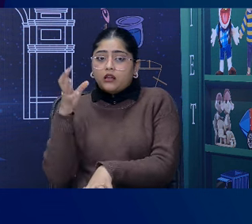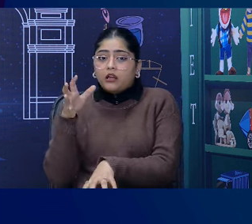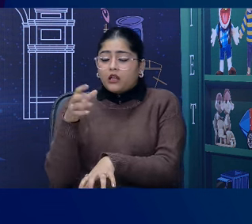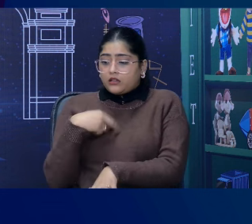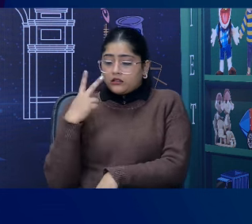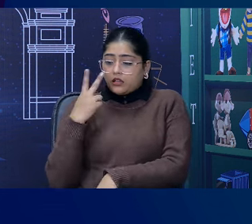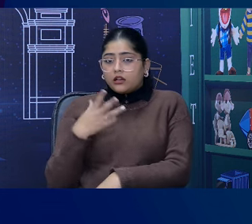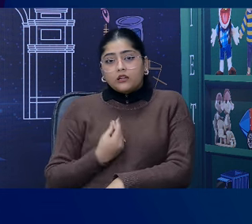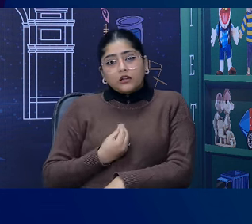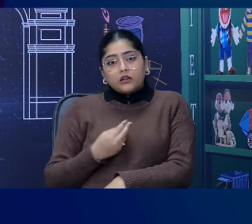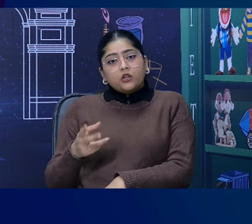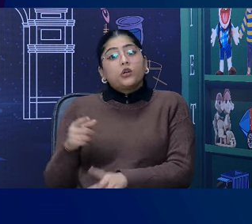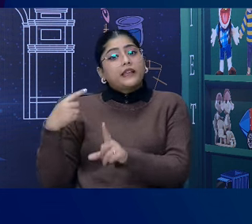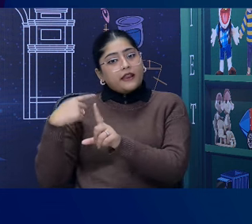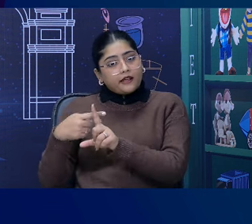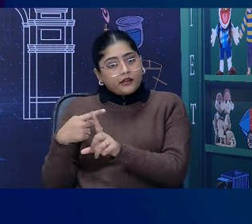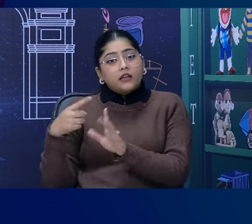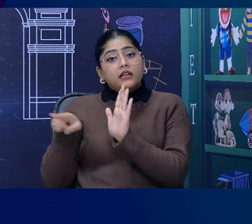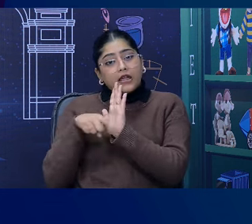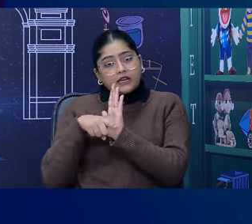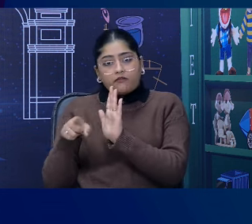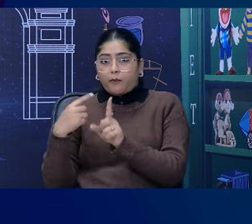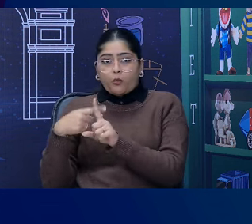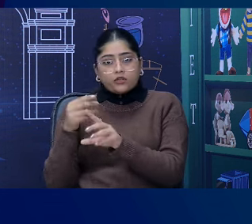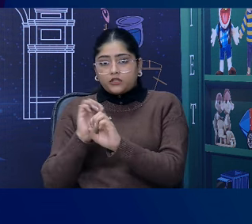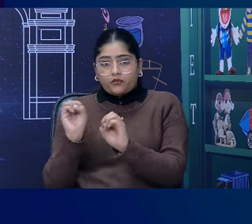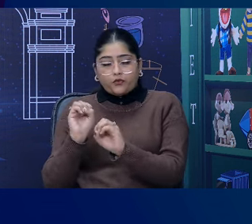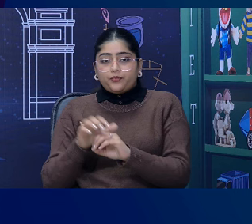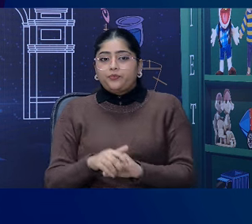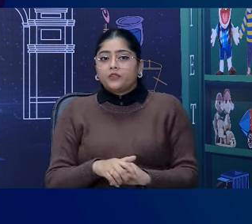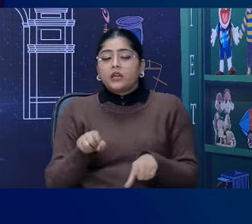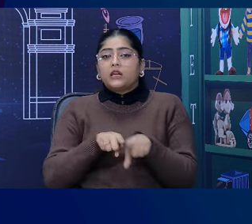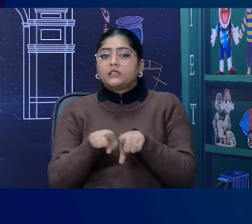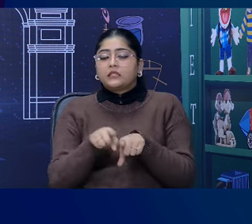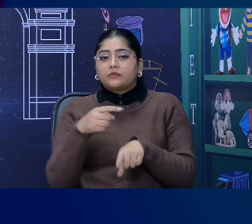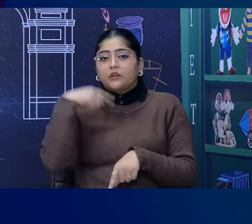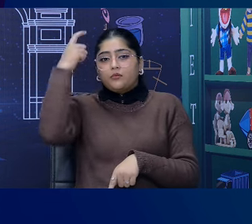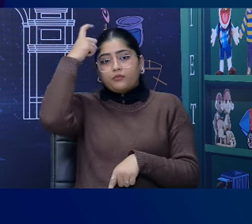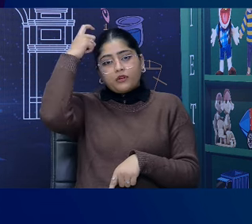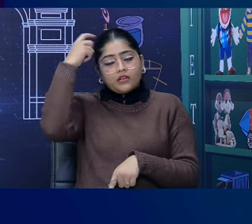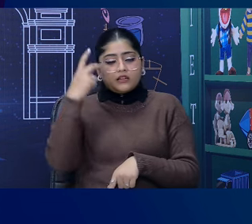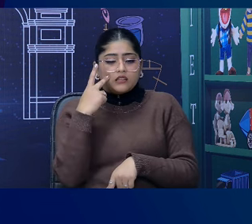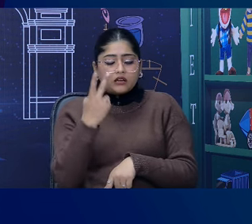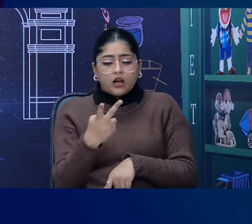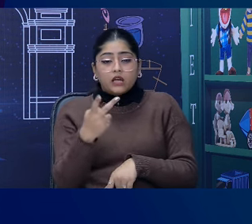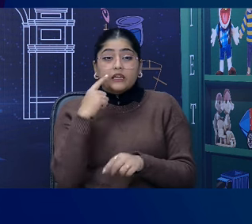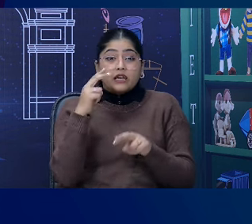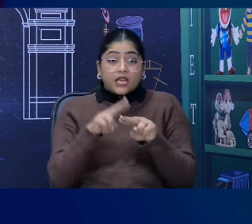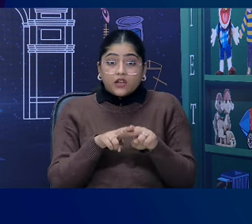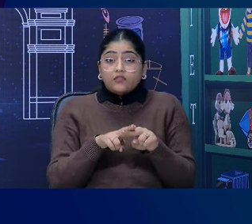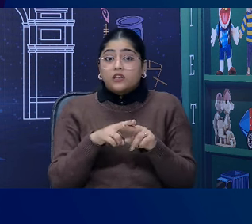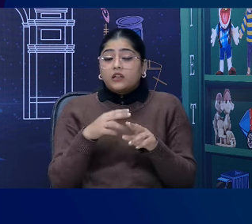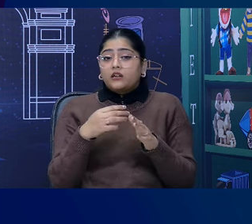एनालाइज किया उसके बाद हम देखते हैं कि अच्छा यह सिचुएशन जो है स्ट्रेसफुल सिचुएशन या चैलेंज है वो हमारे लिए हार्मफुल